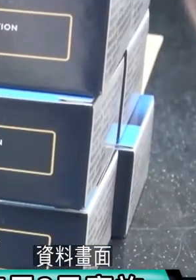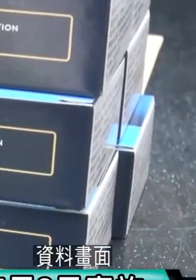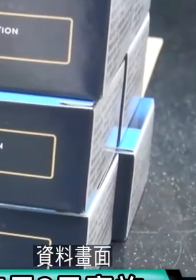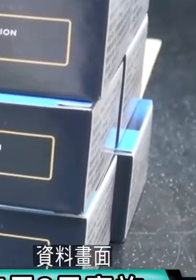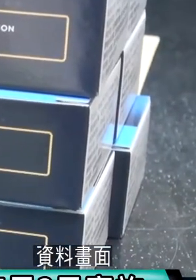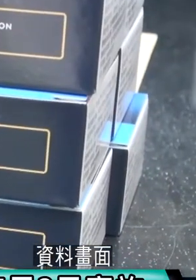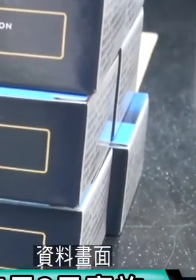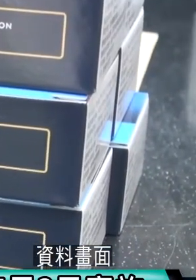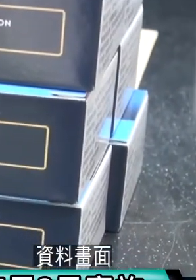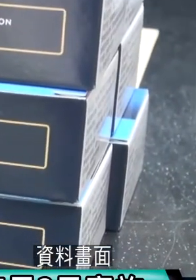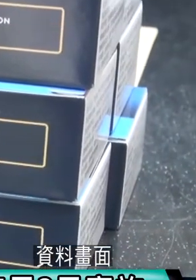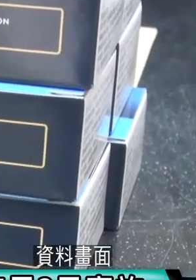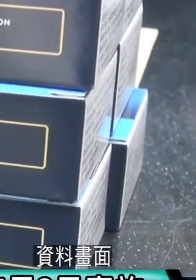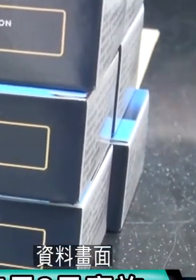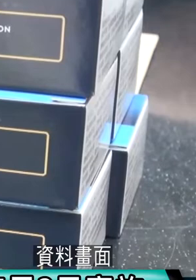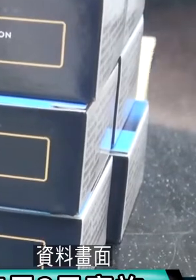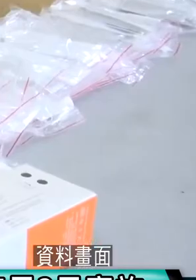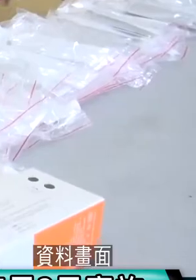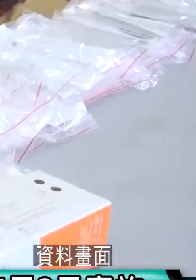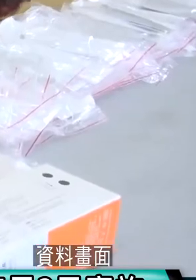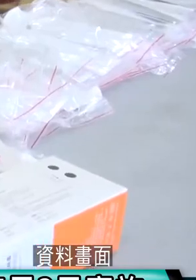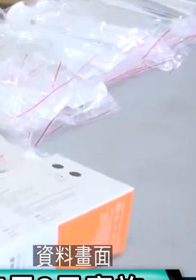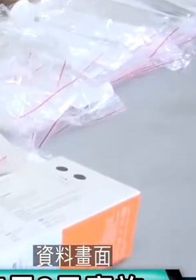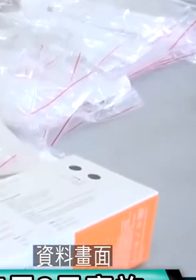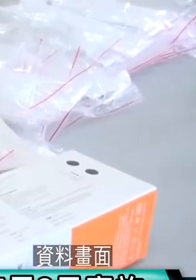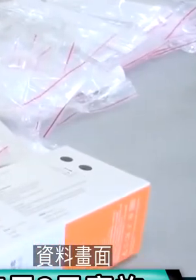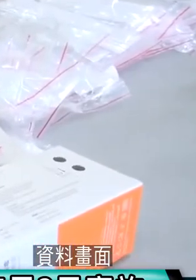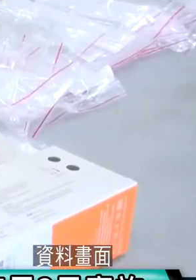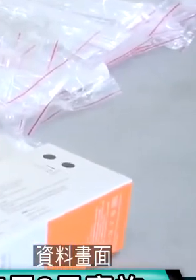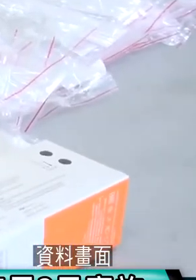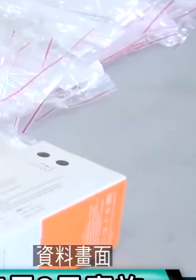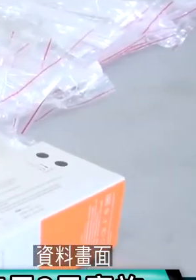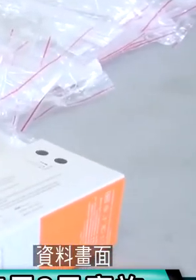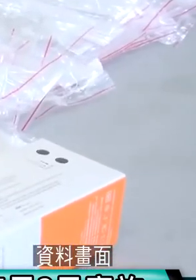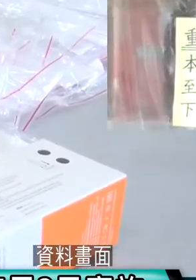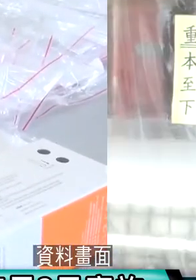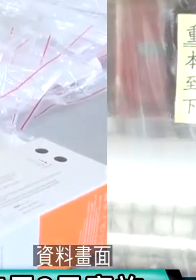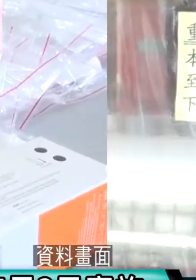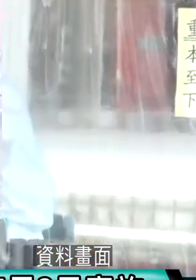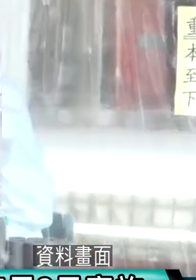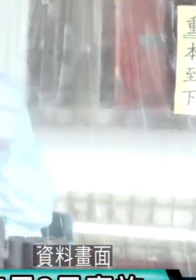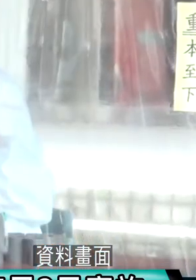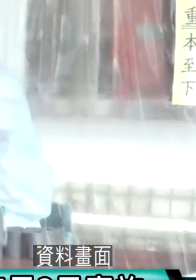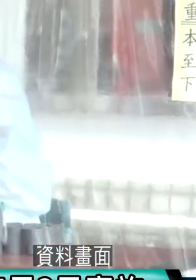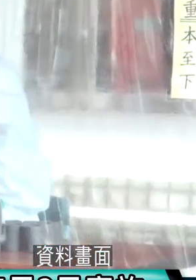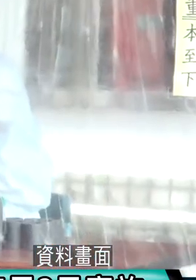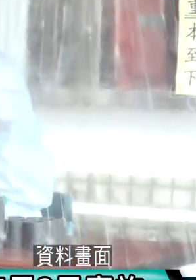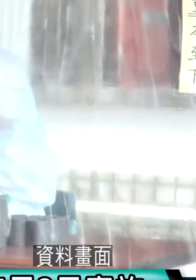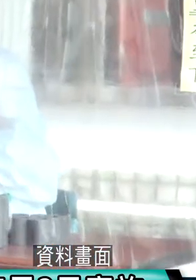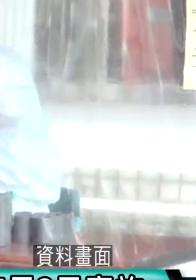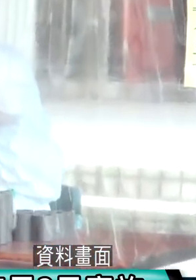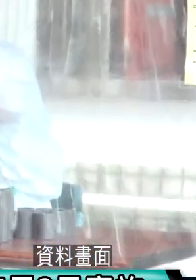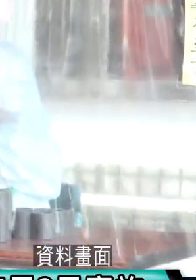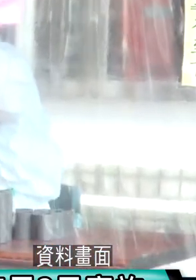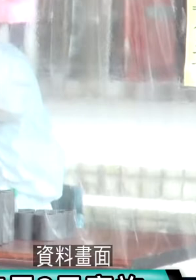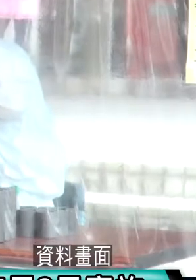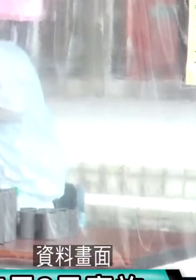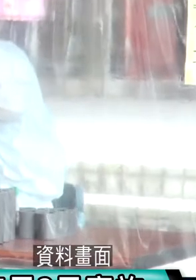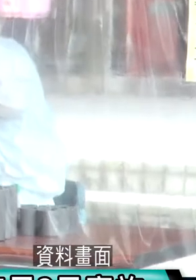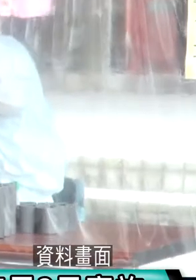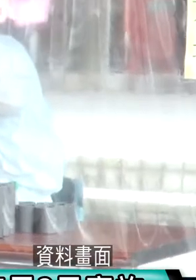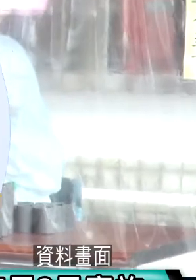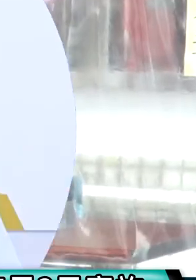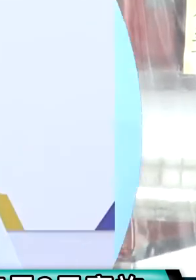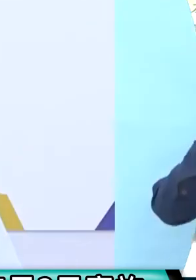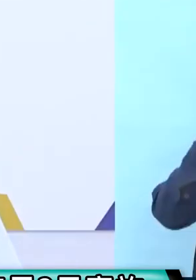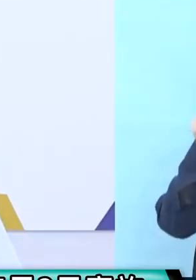后，如果呈现阳性，再去社区筛检站或是医疗院所进行 PCR 再次确认。基隆市长林佑昌强